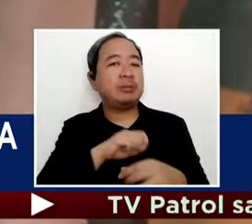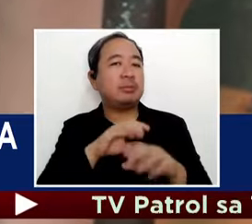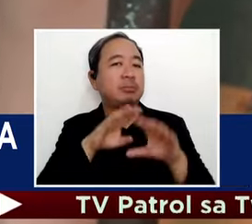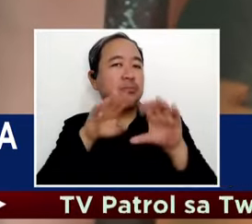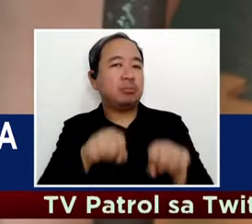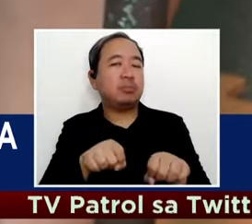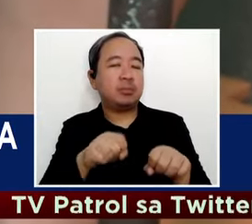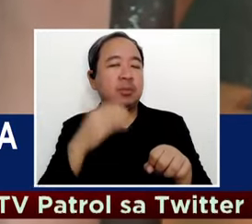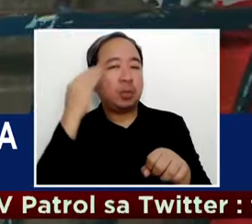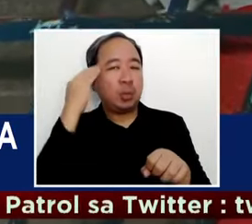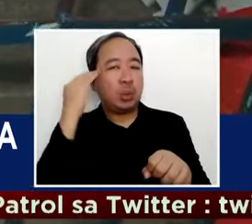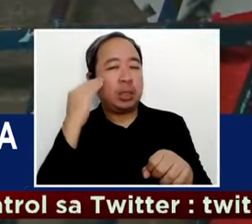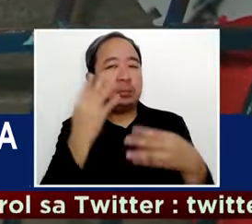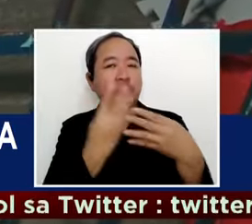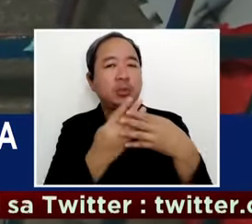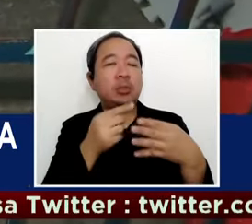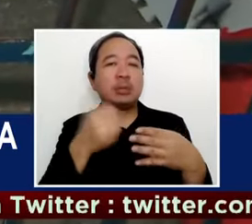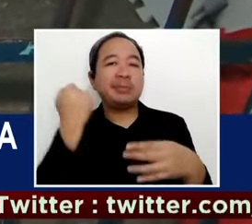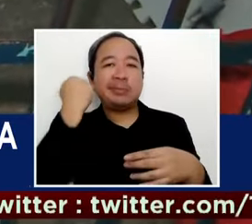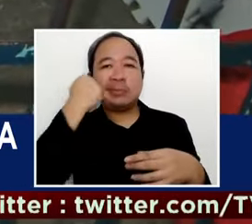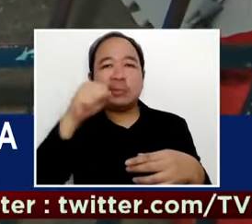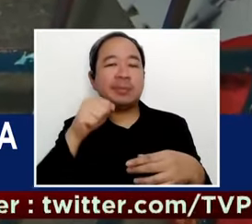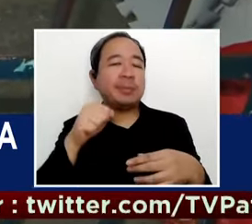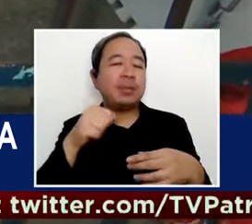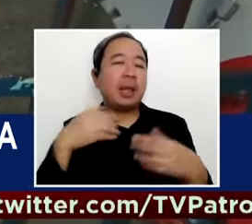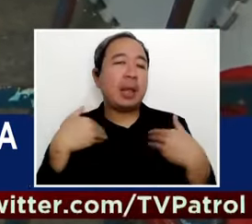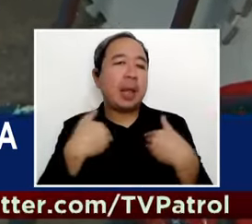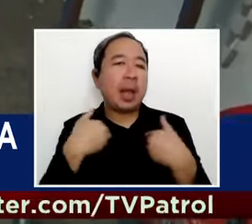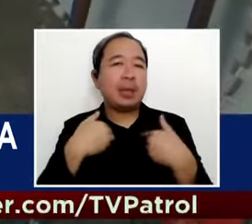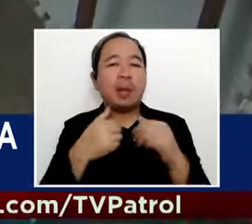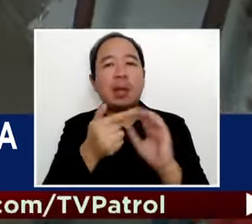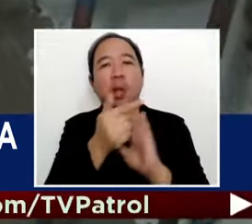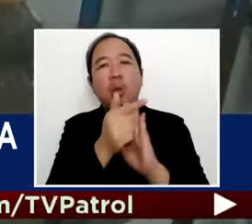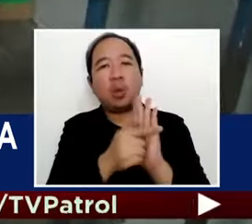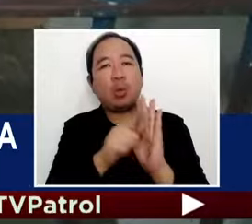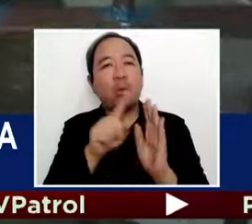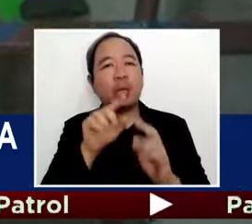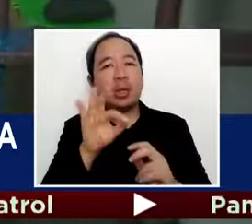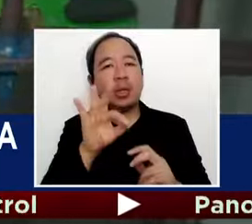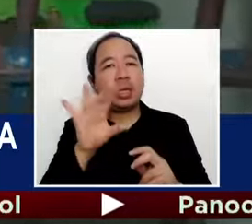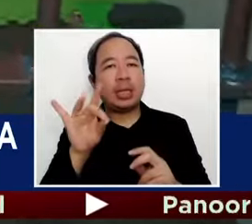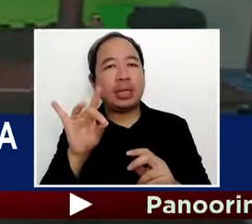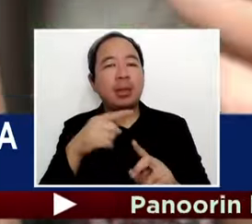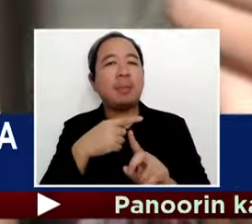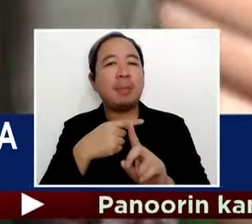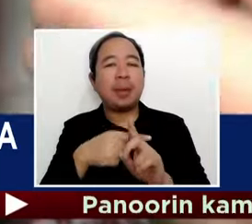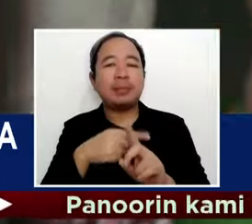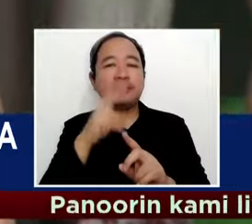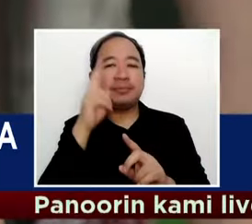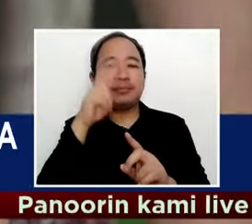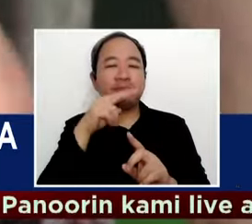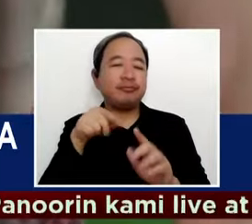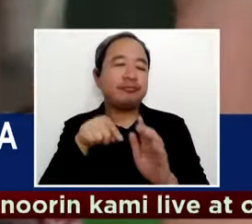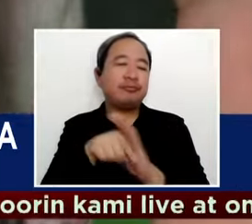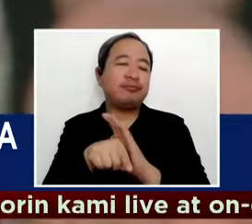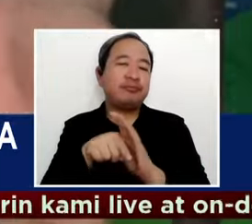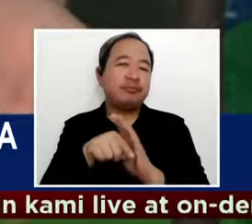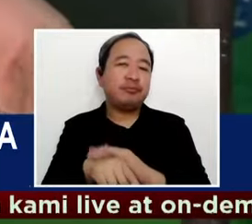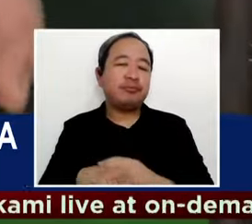sa mga reklamong paglabag sa The Animal Welfare Act of 1998 at kasong malicious mischief. Karen de